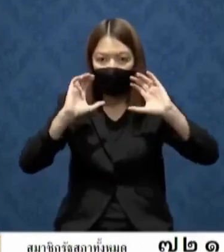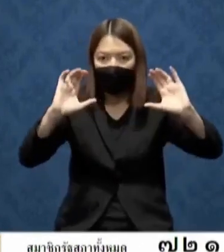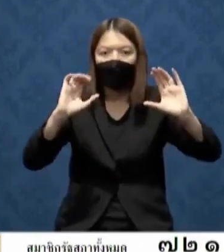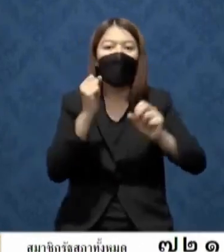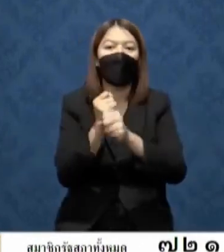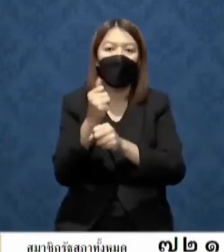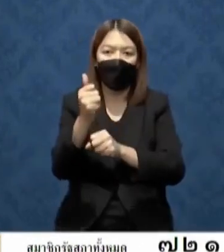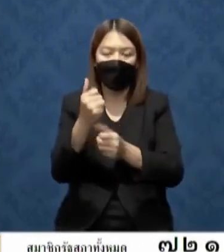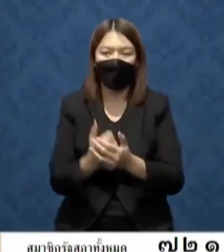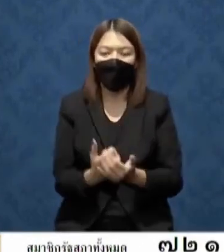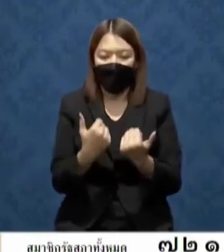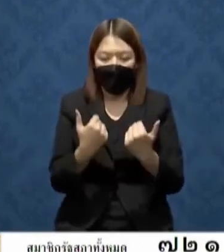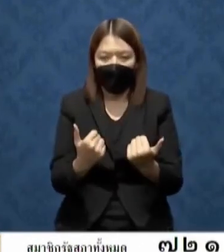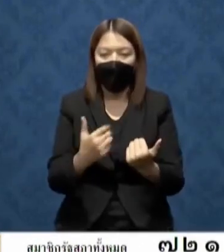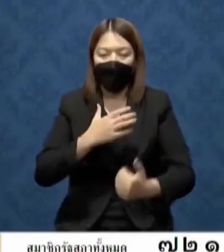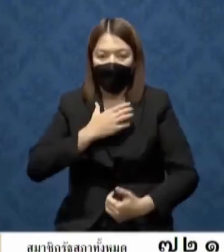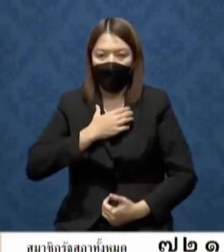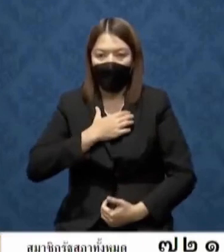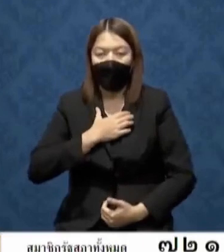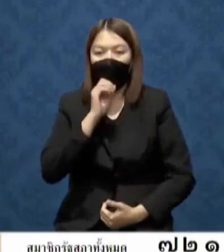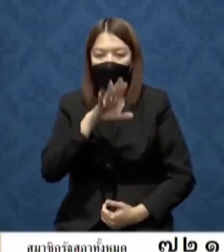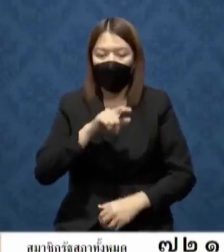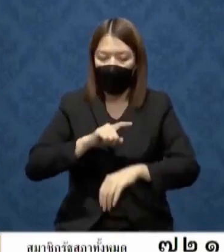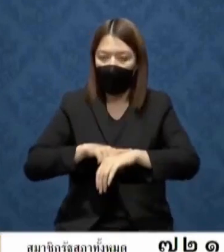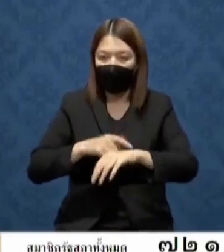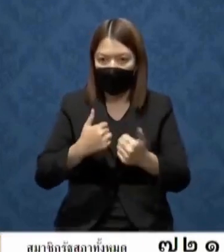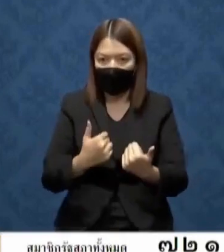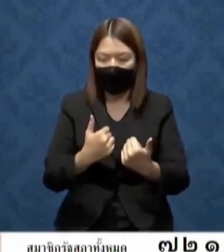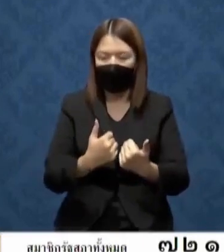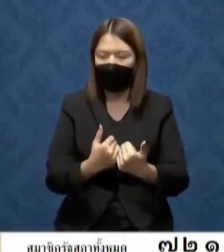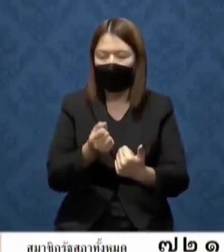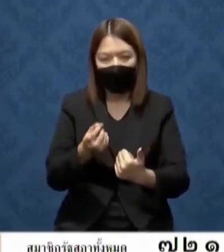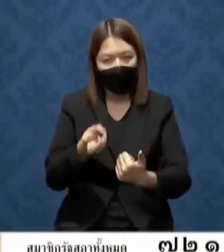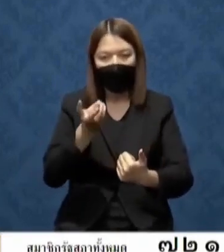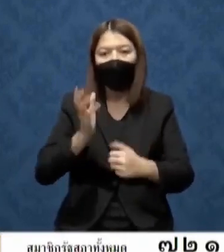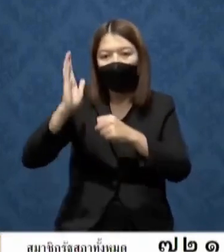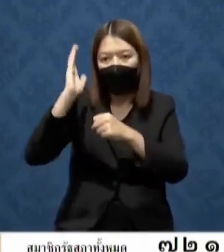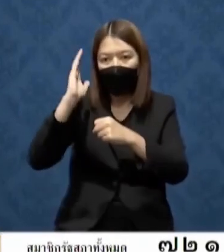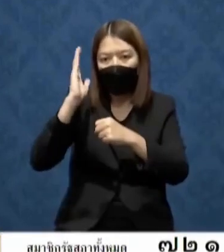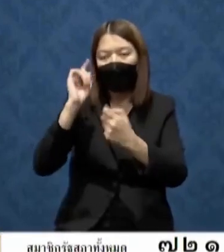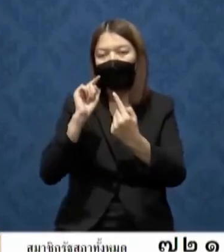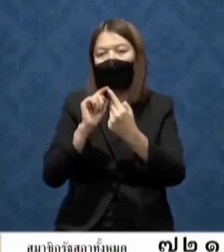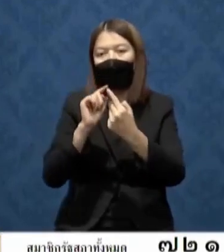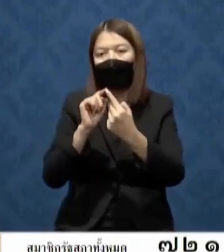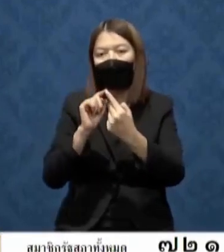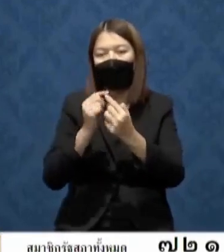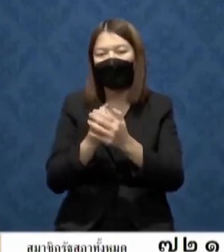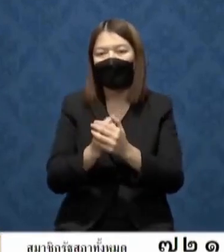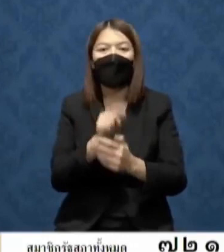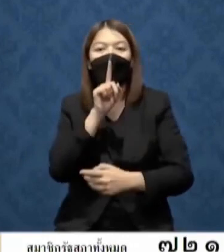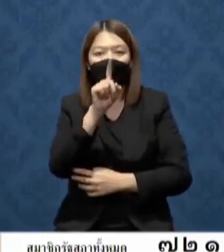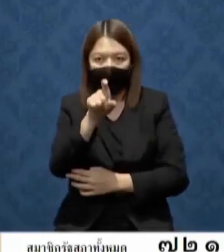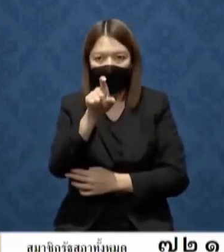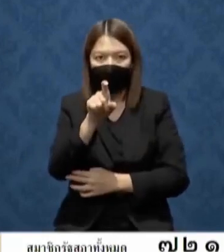ได้แตด้ทางกบกลั ผมอยากจะใช้เวลาที่มีอยู่ ไม่มากนี้ ในการทจะอภิปลใประเดนกับกันคือการตั้งคำถ